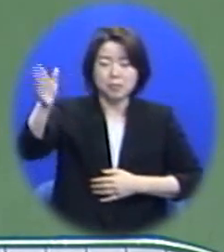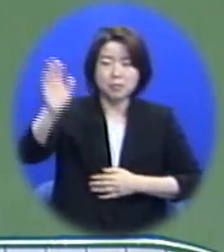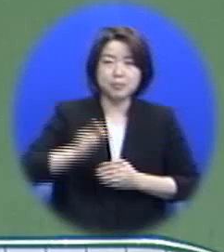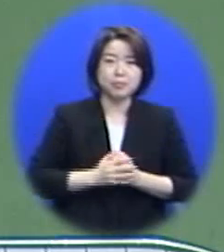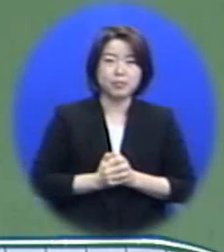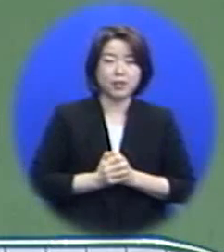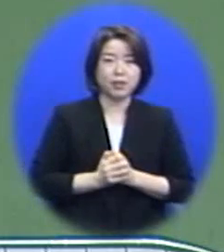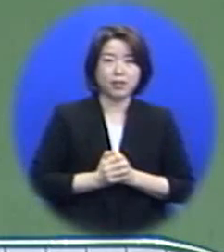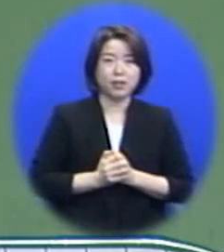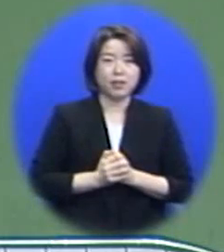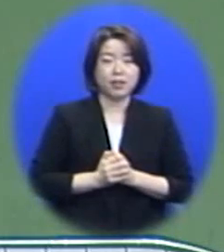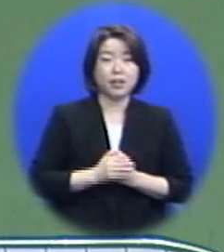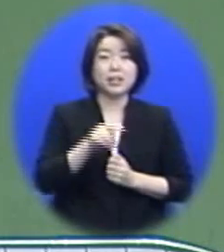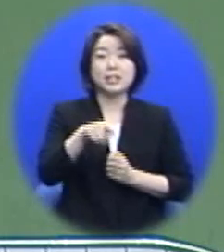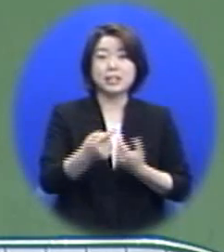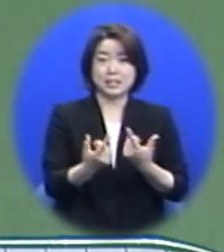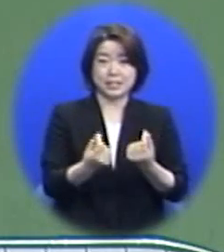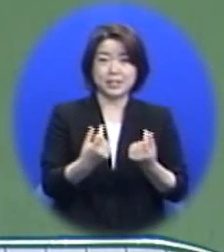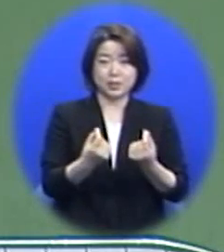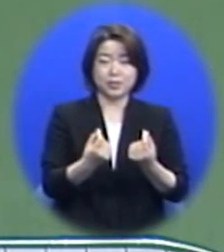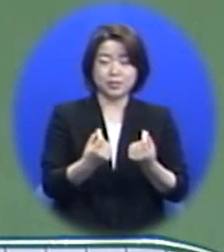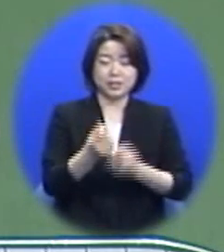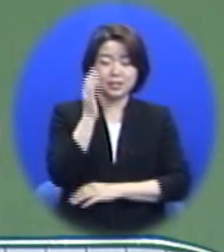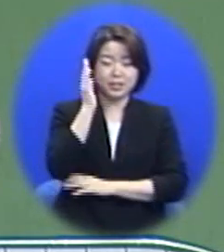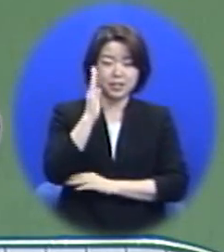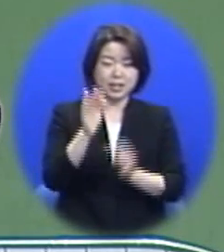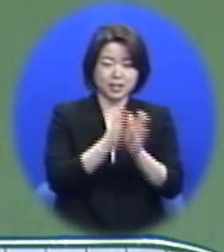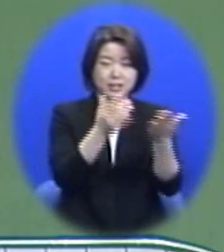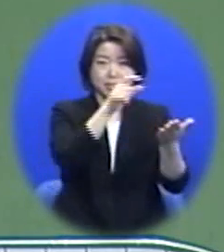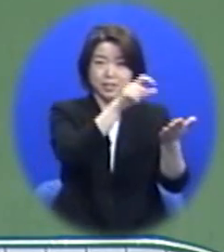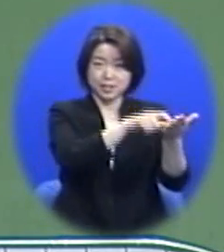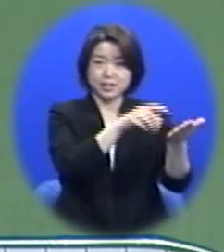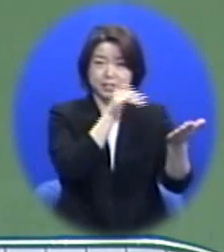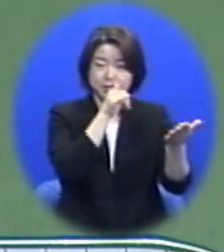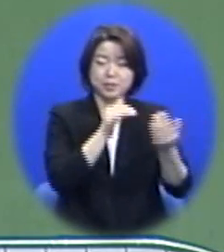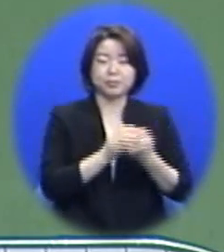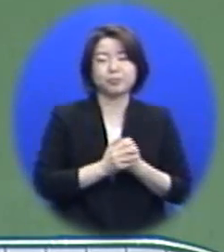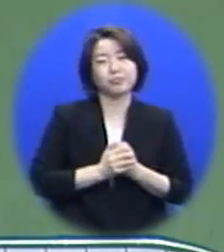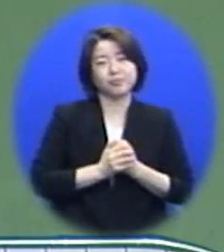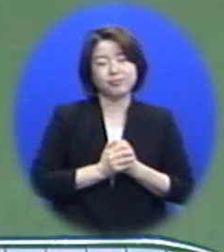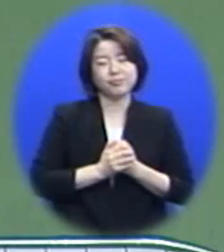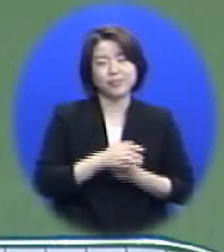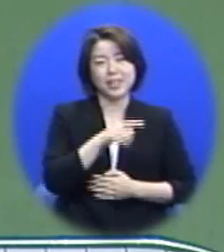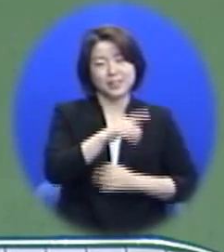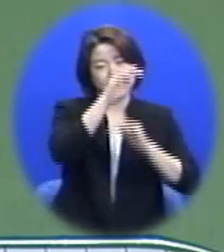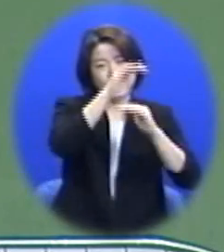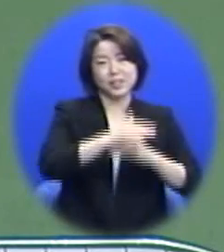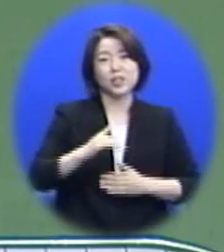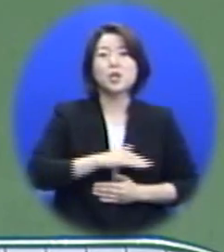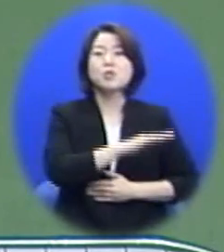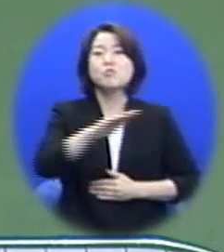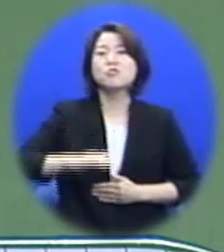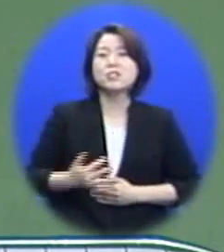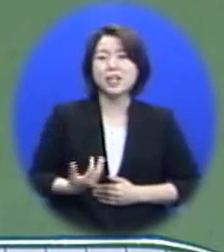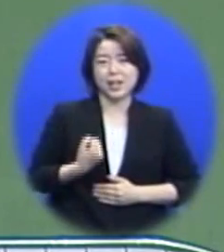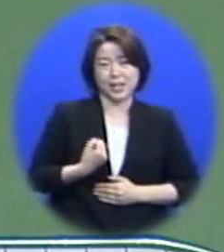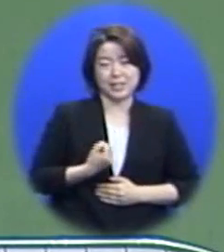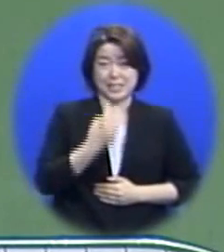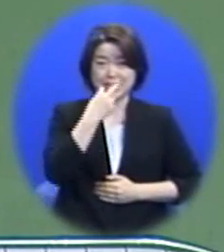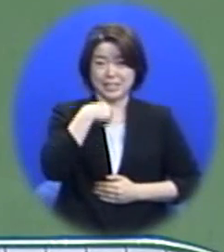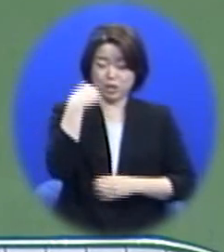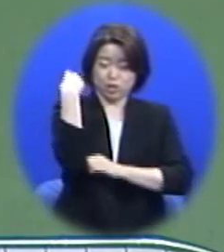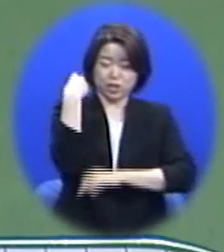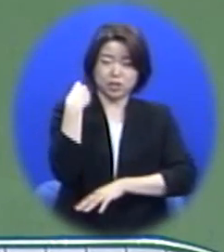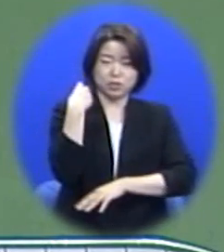자요 그랬던 이야기를 그 책에 썼습니다 여러분 이것이 바로 우리들이 가지고 있는 이중적인 기준을 말하고 있는